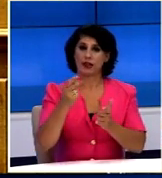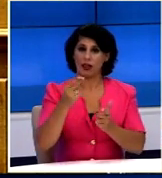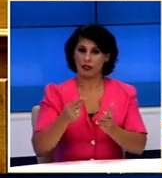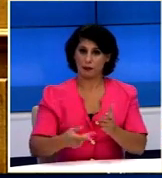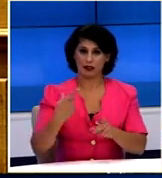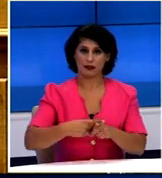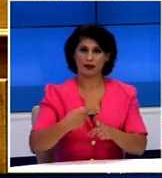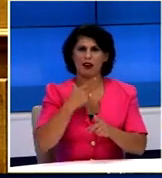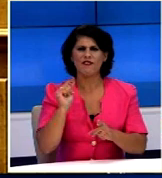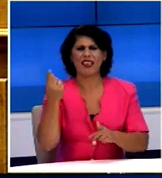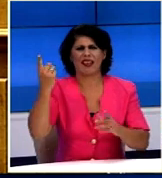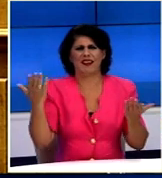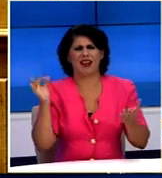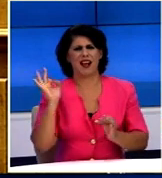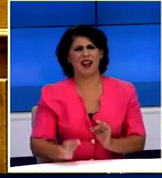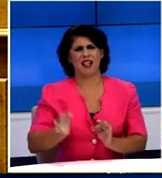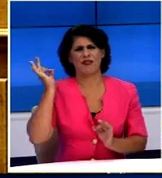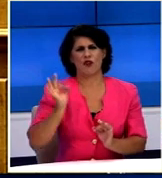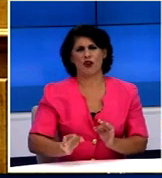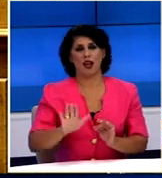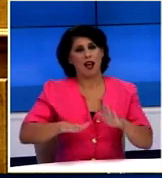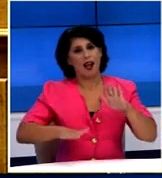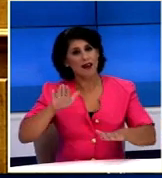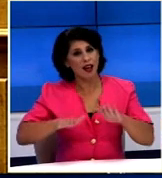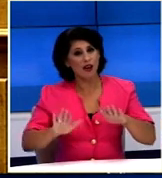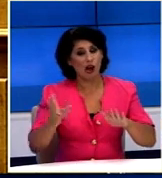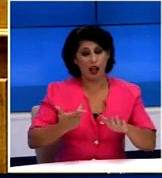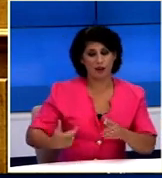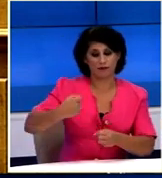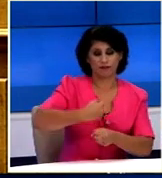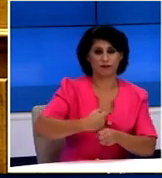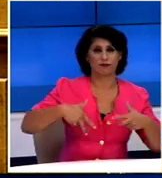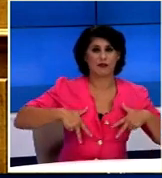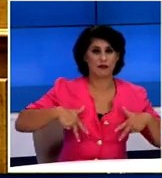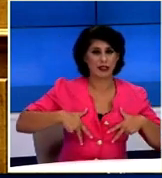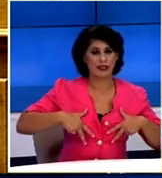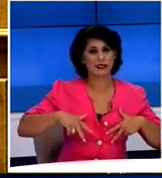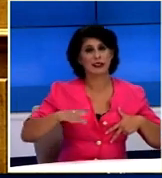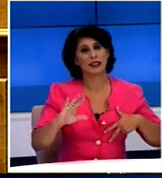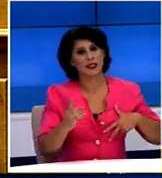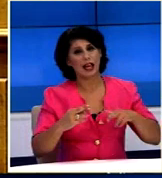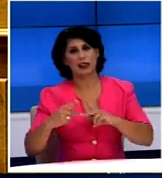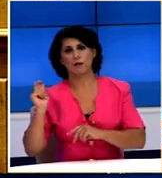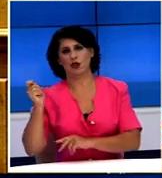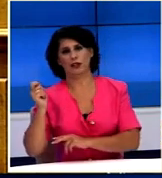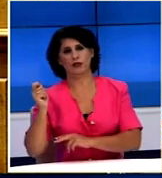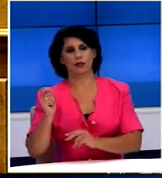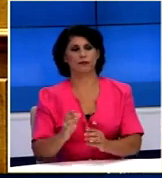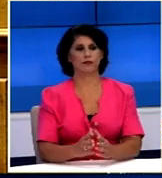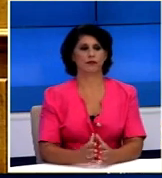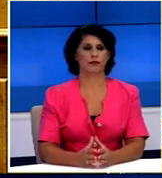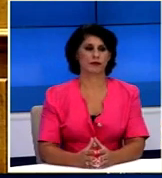σημεία ευκαιρίας κάθε φορά. Ανάλογα με το αν είστε στην κυβέρνηση εις στην αντιπολίτευση.